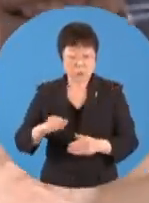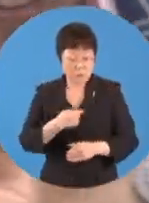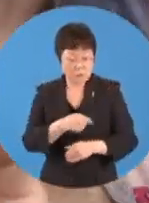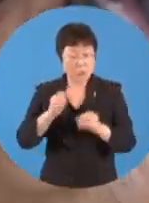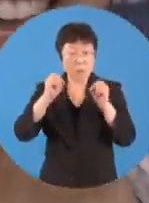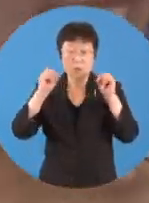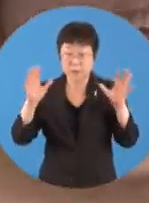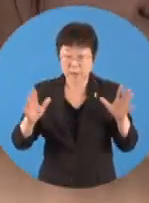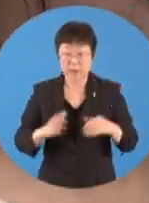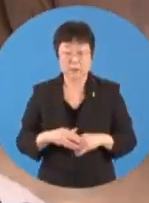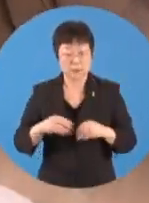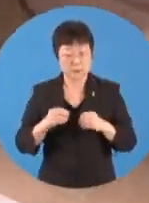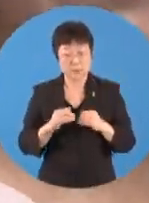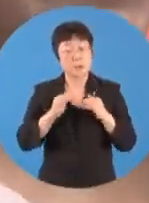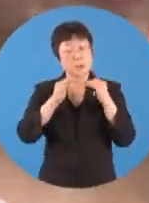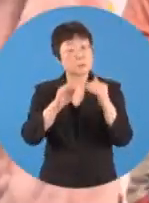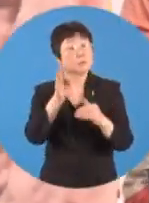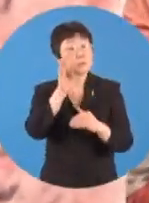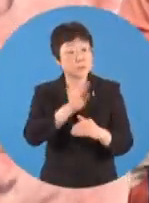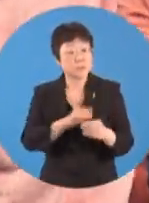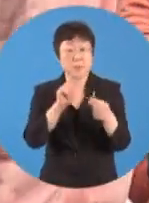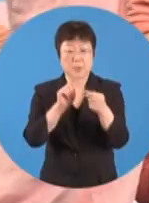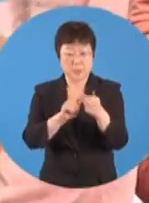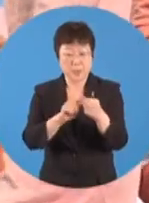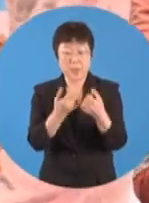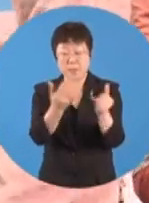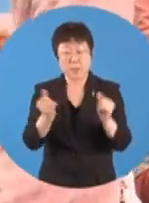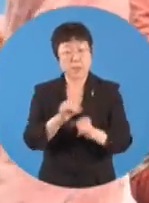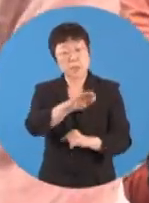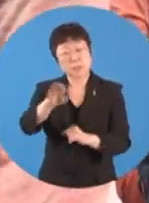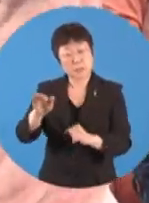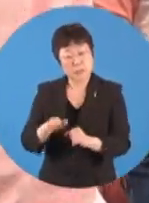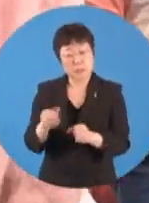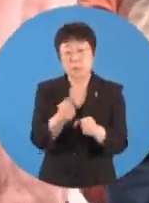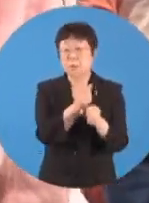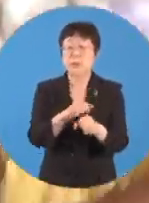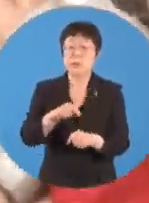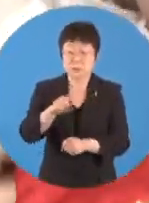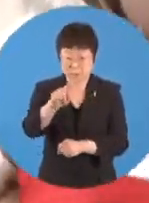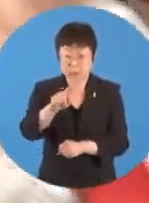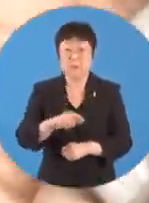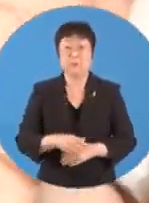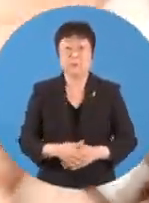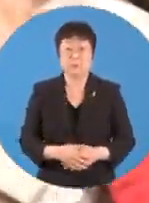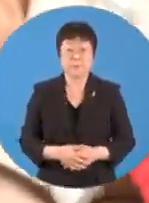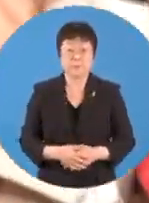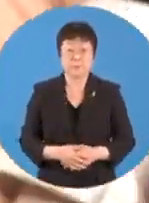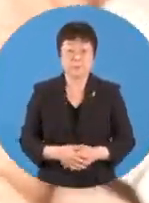心豊かで健やかに育つために、社会全体で応援しましょう。